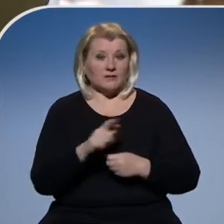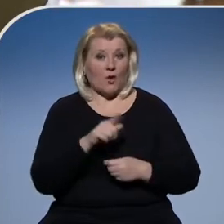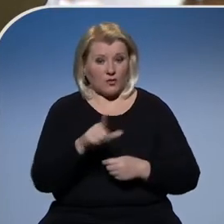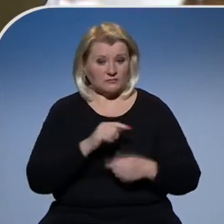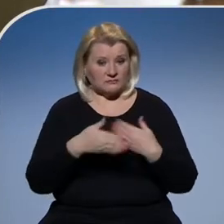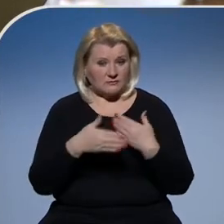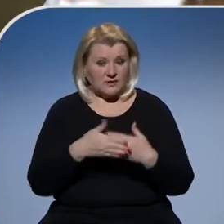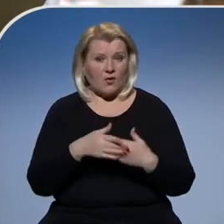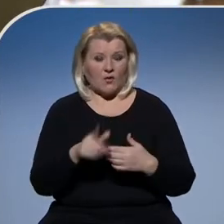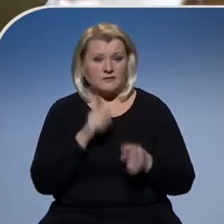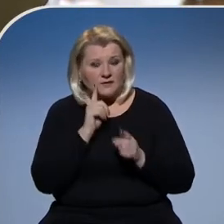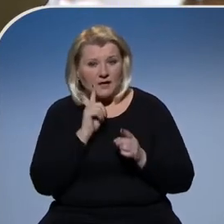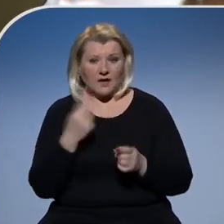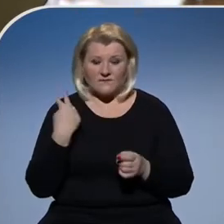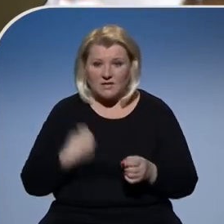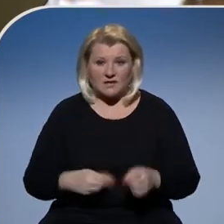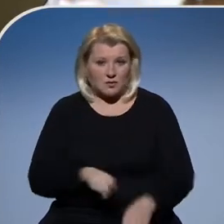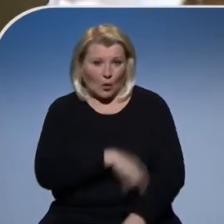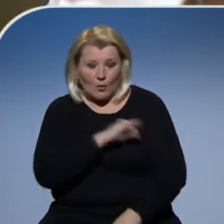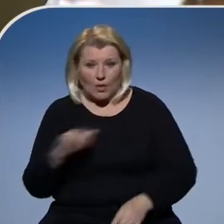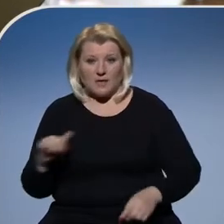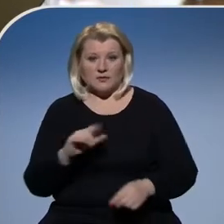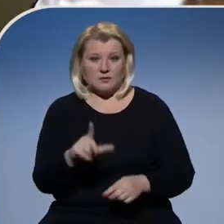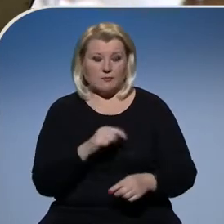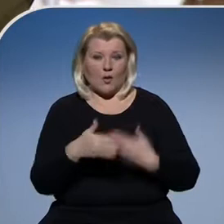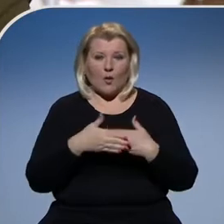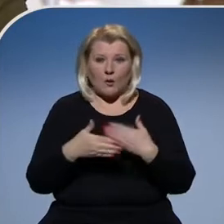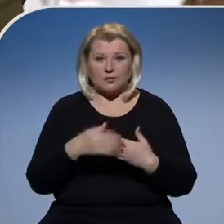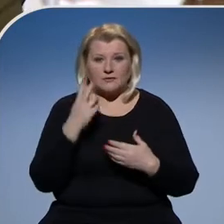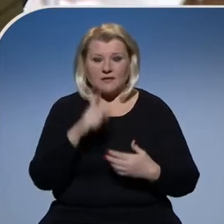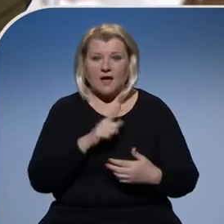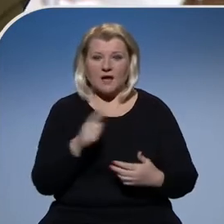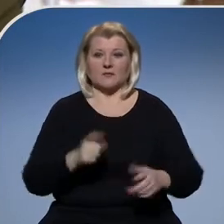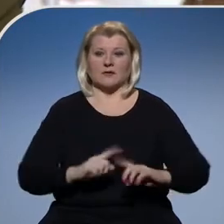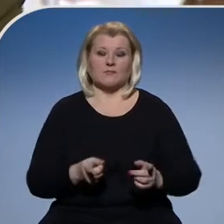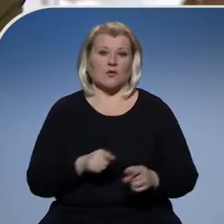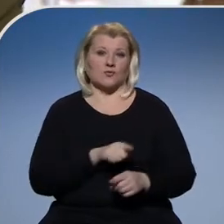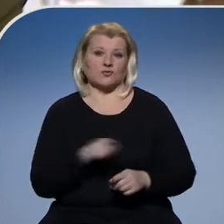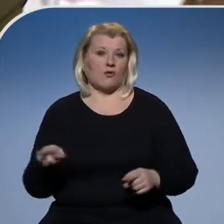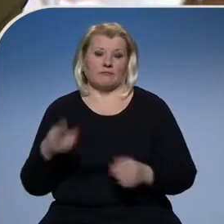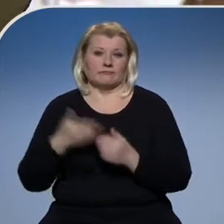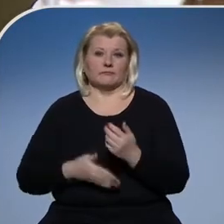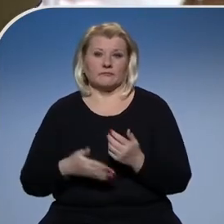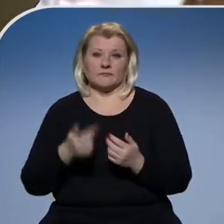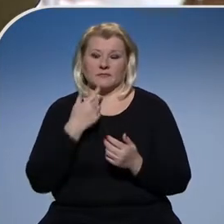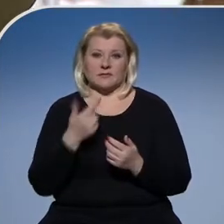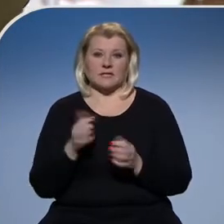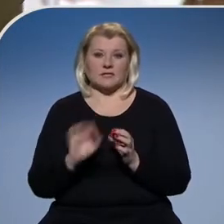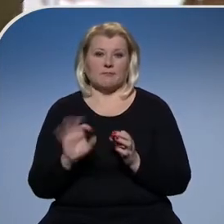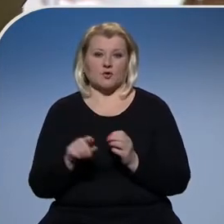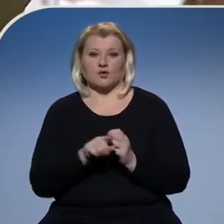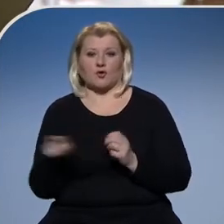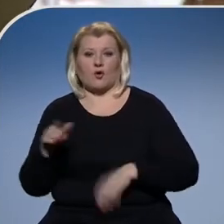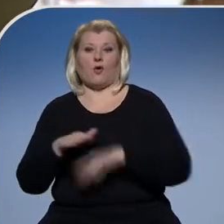těmi vašimi financemi dlouhé roky, je s vámi, dejme tomu do určitého horizontu, třeba když chcete spořit určitou